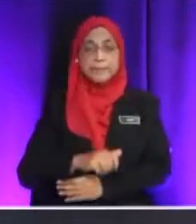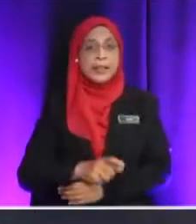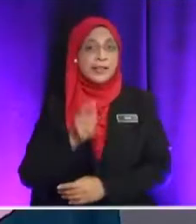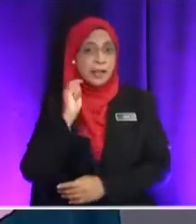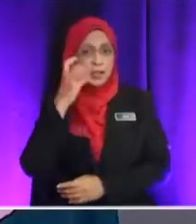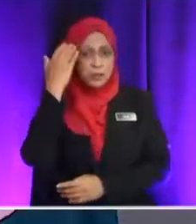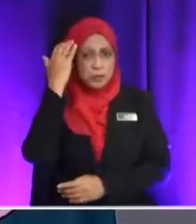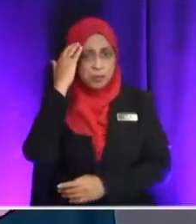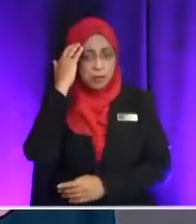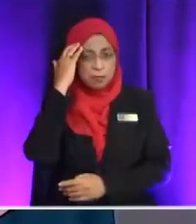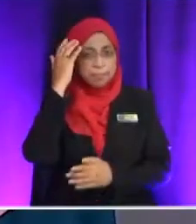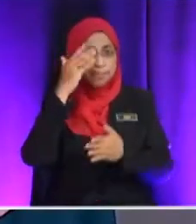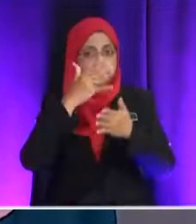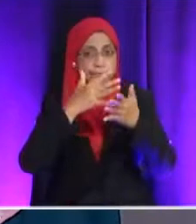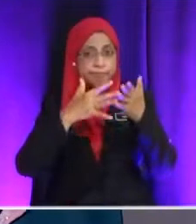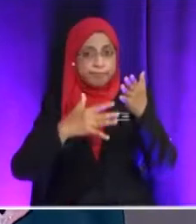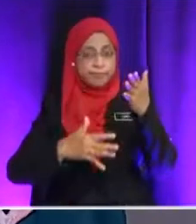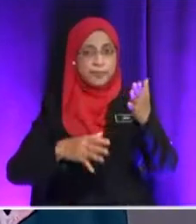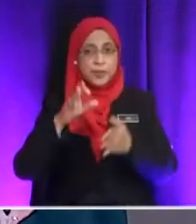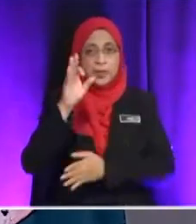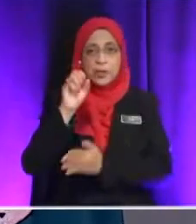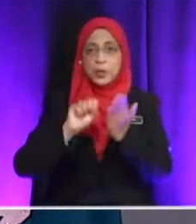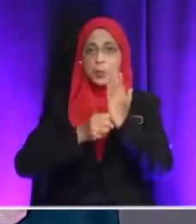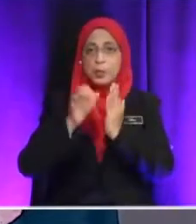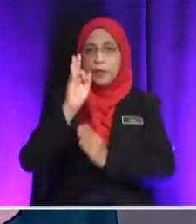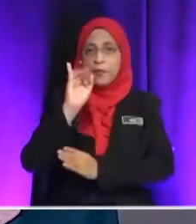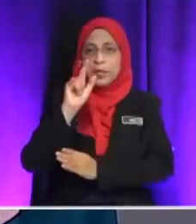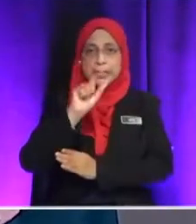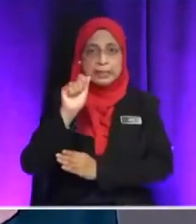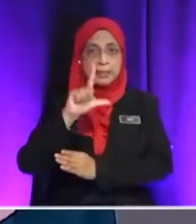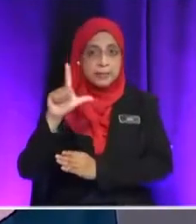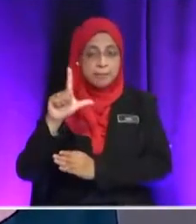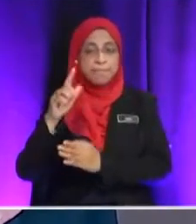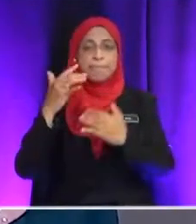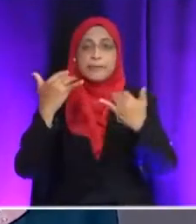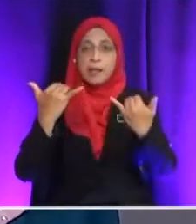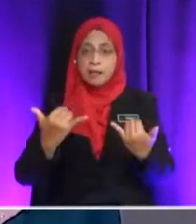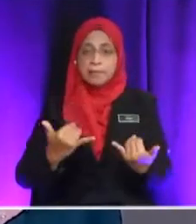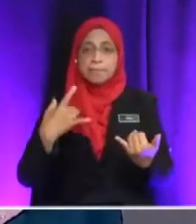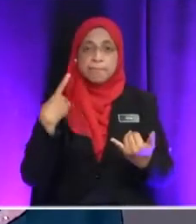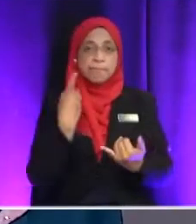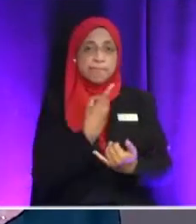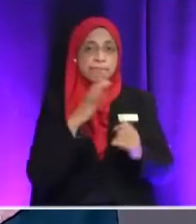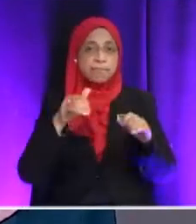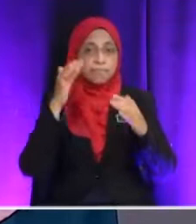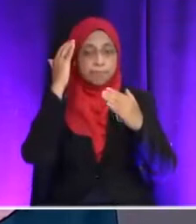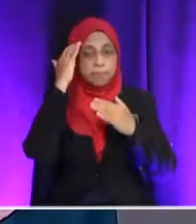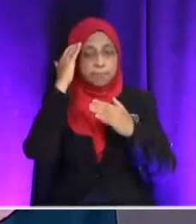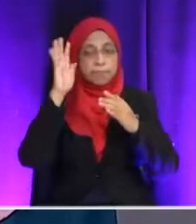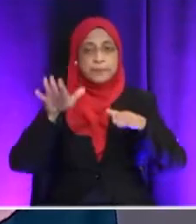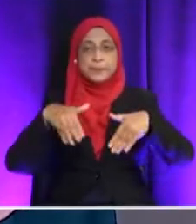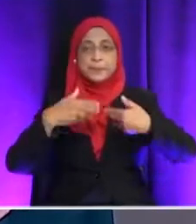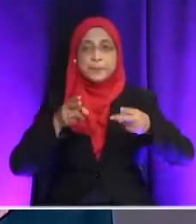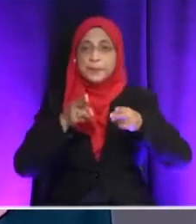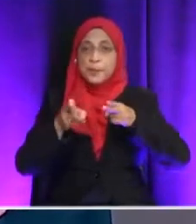Kediri Jadi sekarang ini kita tengok pula bagaimana kita nak uruskan sungguh fisik ke yang kita belajar tadi tuh supaya perniagaan